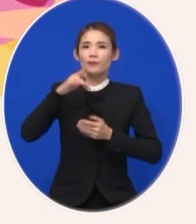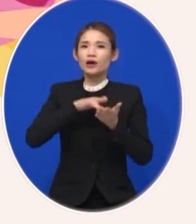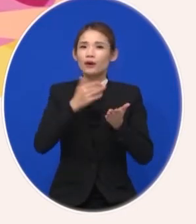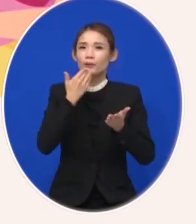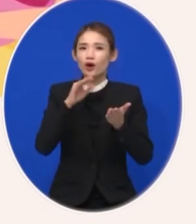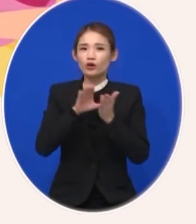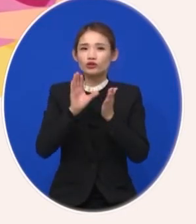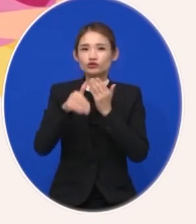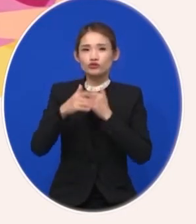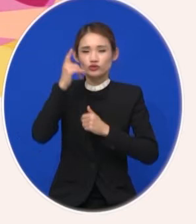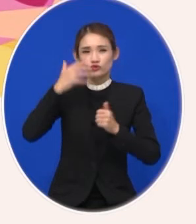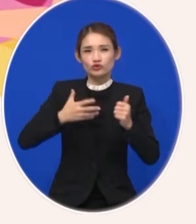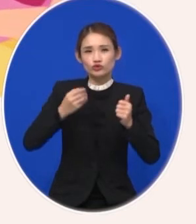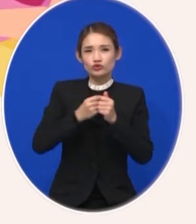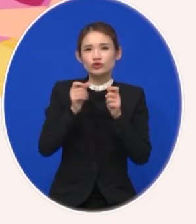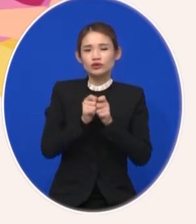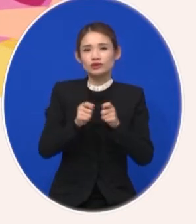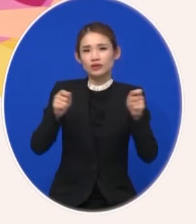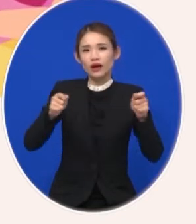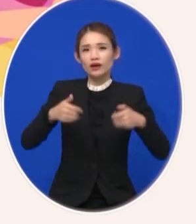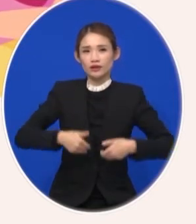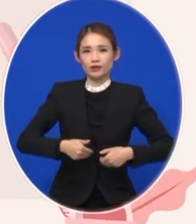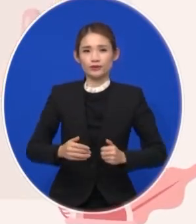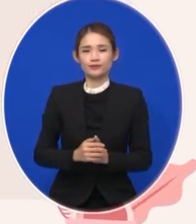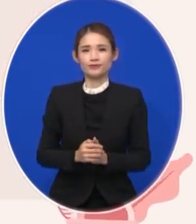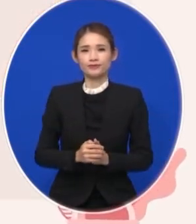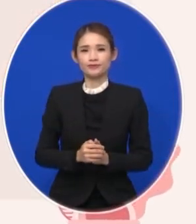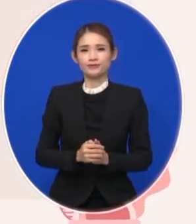후 수유 간격을 조금 더 두시면 됩니다.